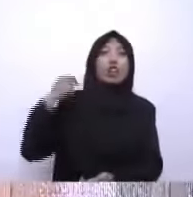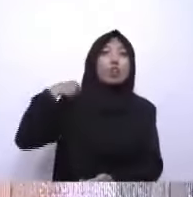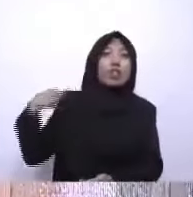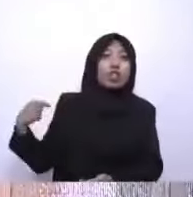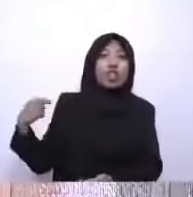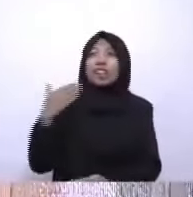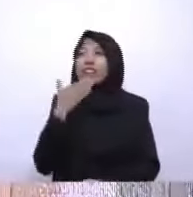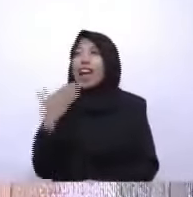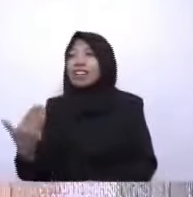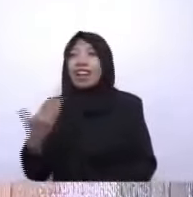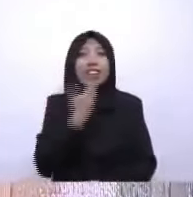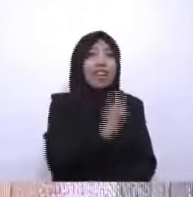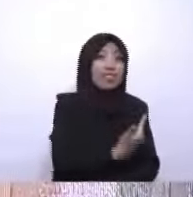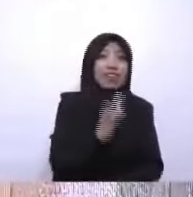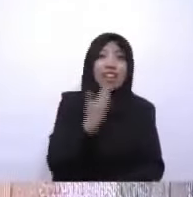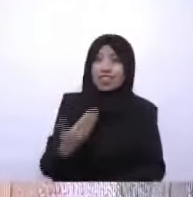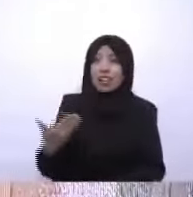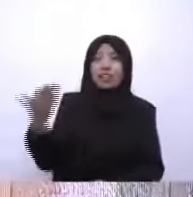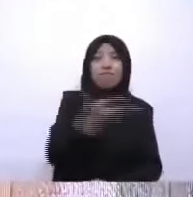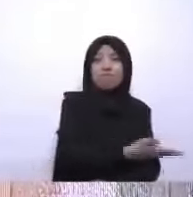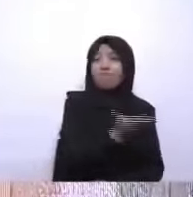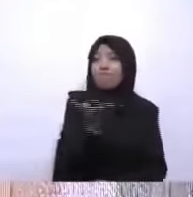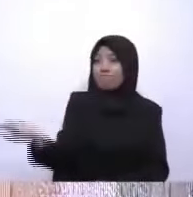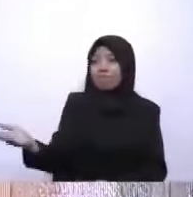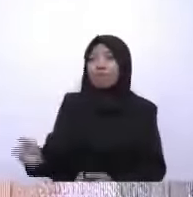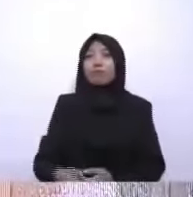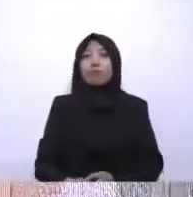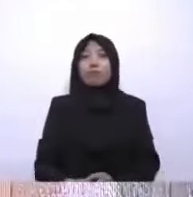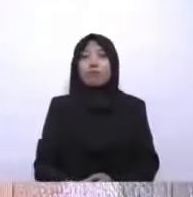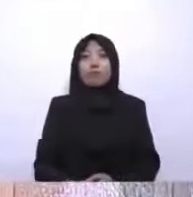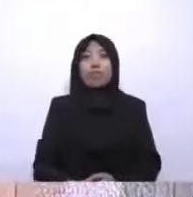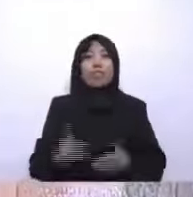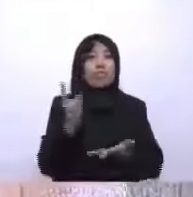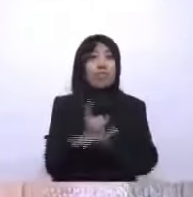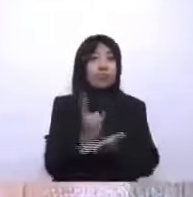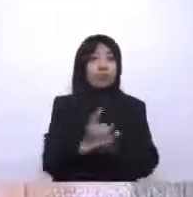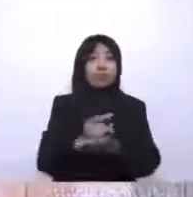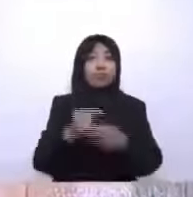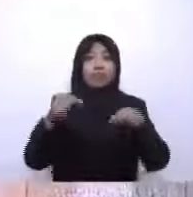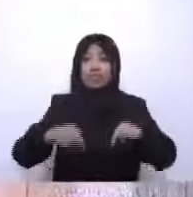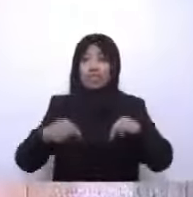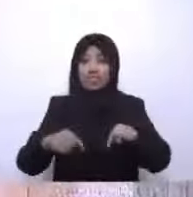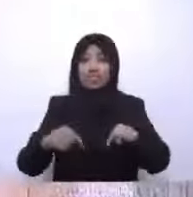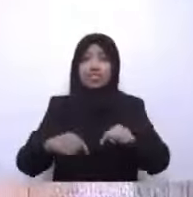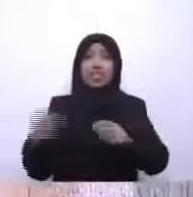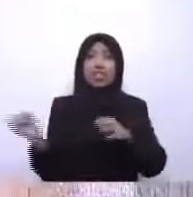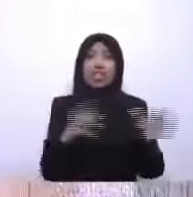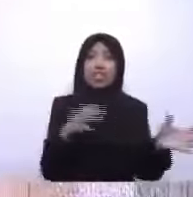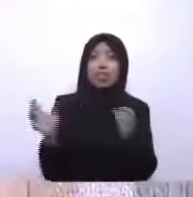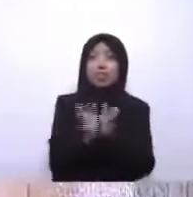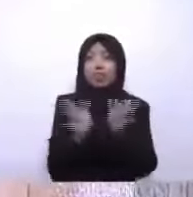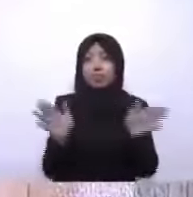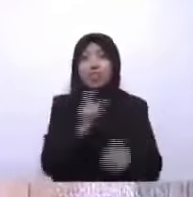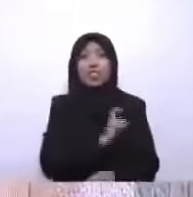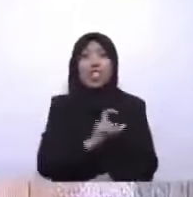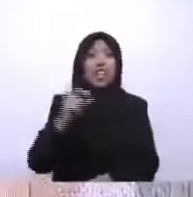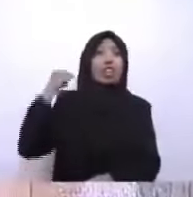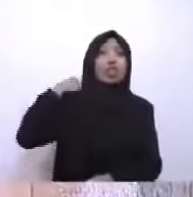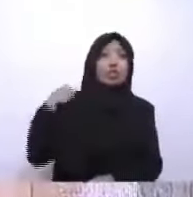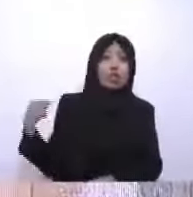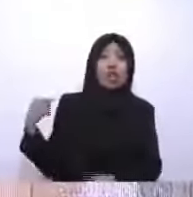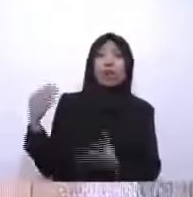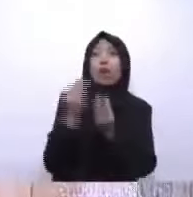saling bertanya kepada calon gubernur lainnya. Dan jangan kemana-mana, tetap bersama kami di debat publik calon gubernur dan